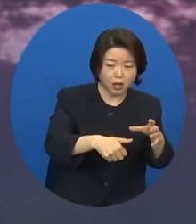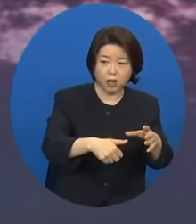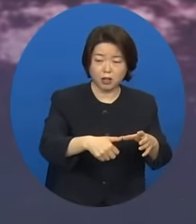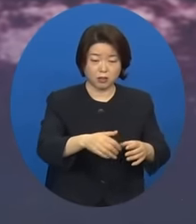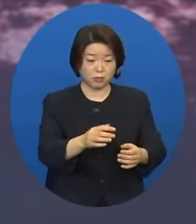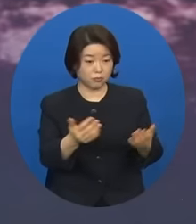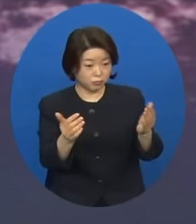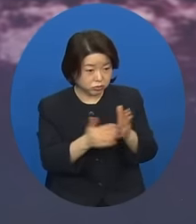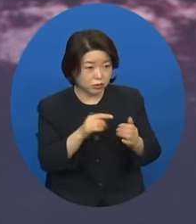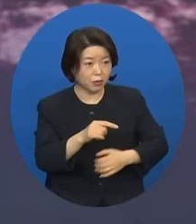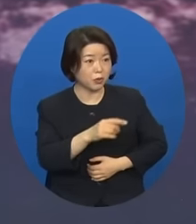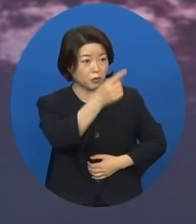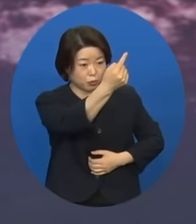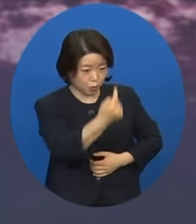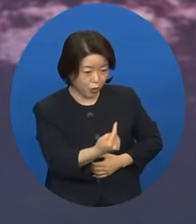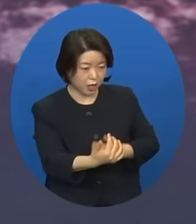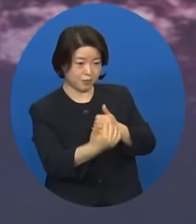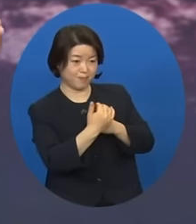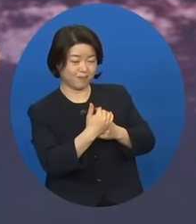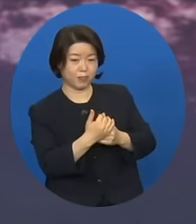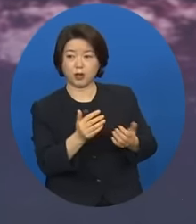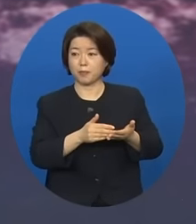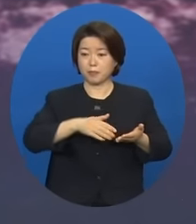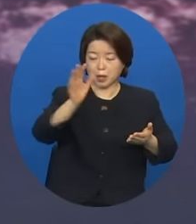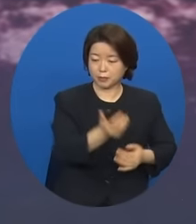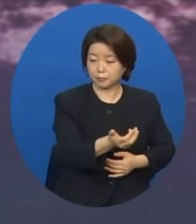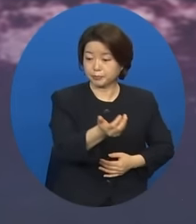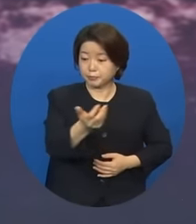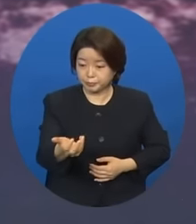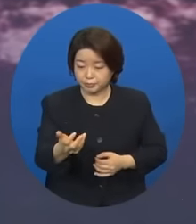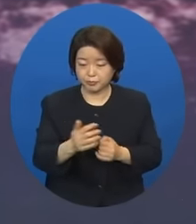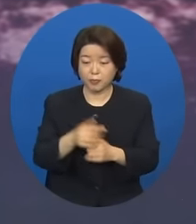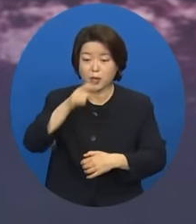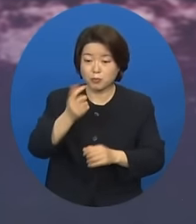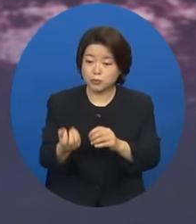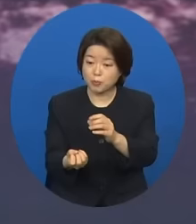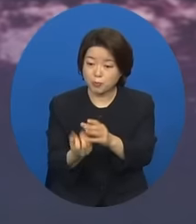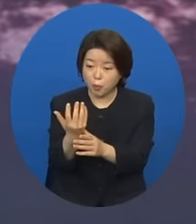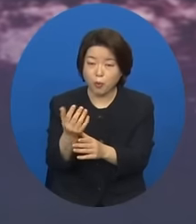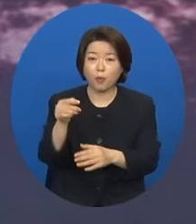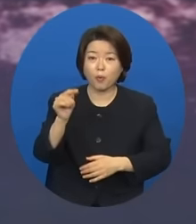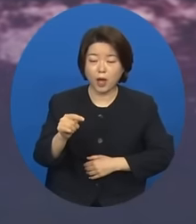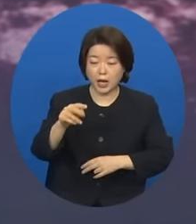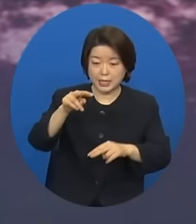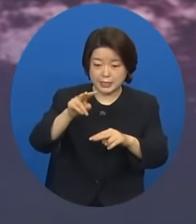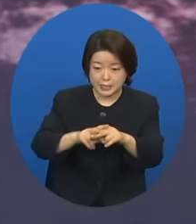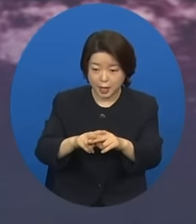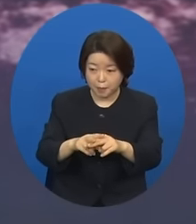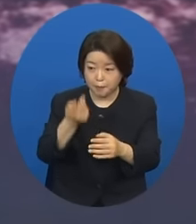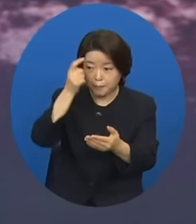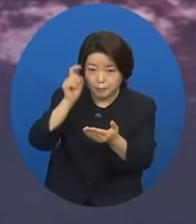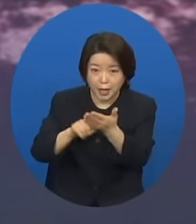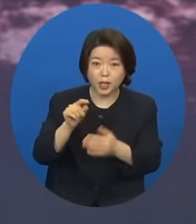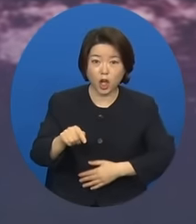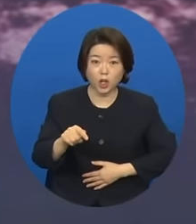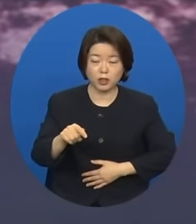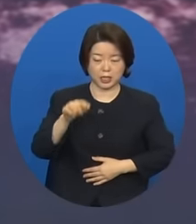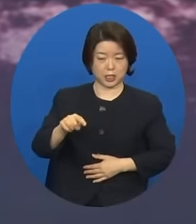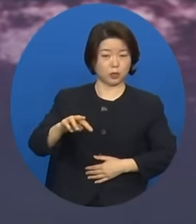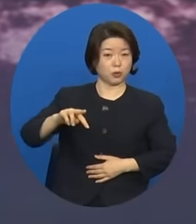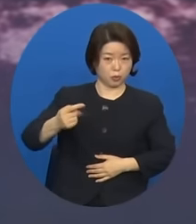가니까 가다가 다른 곳으로 이동해서 물이 솟아나는 를 찾아내요 근데